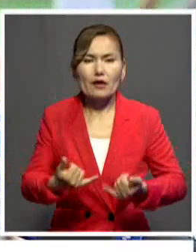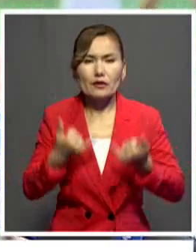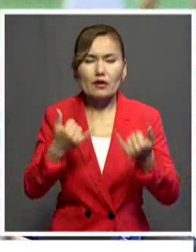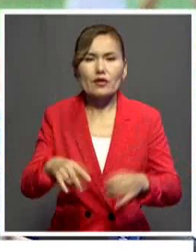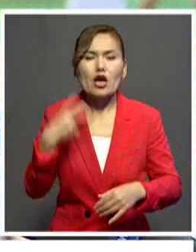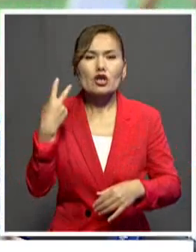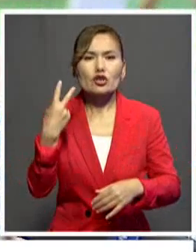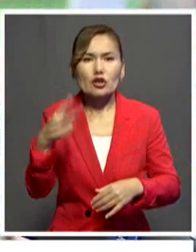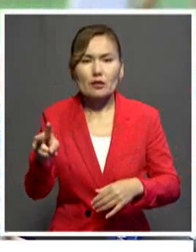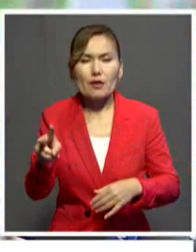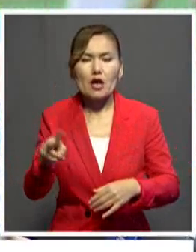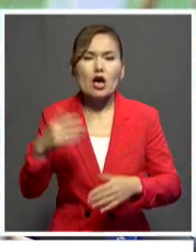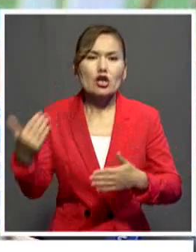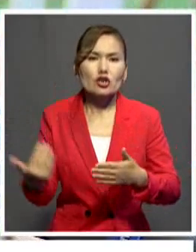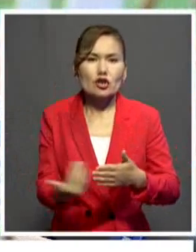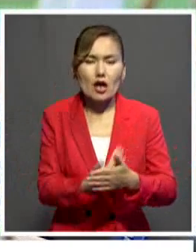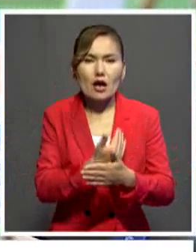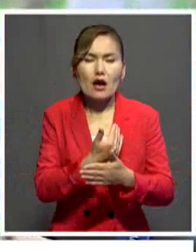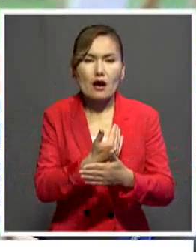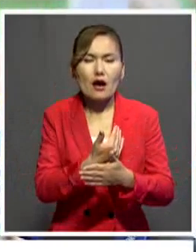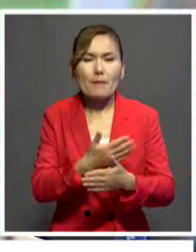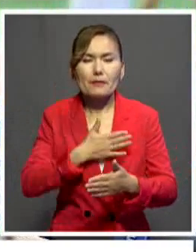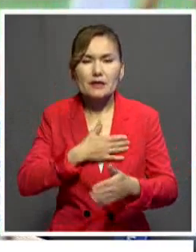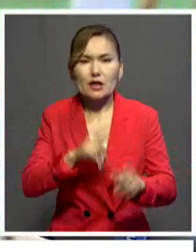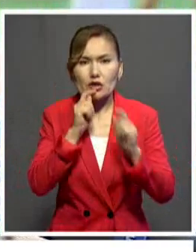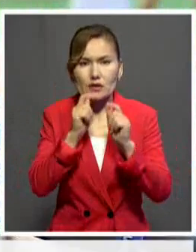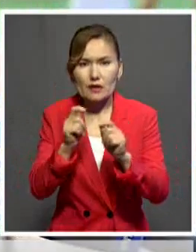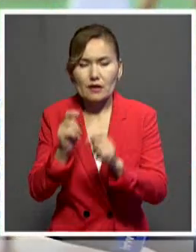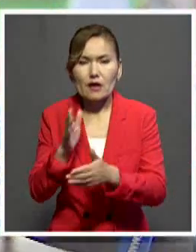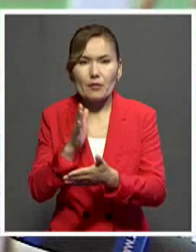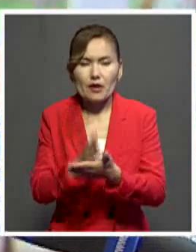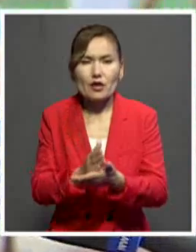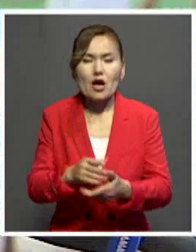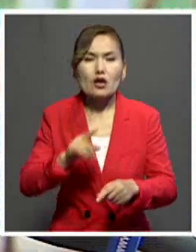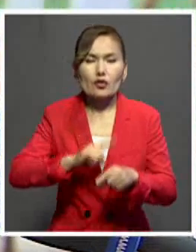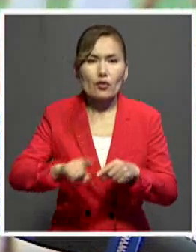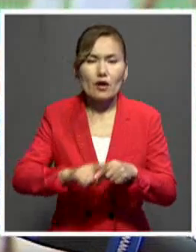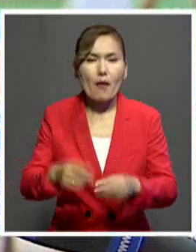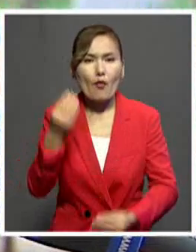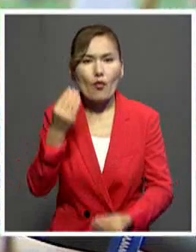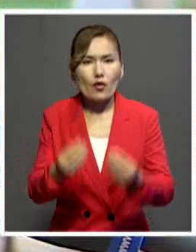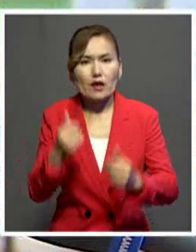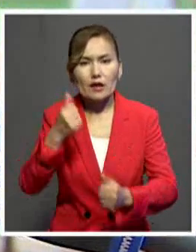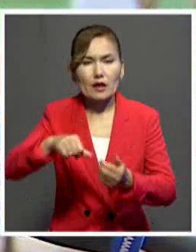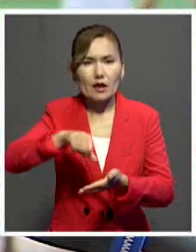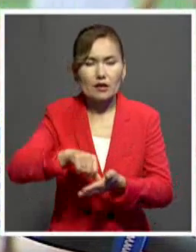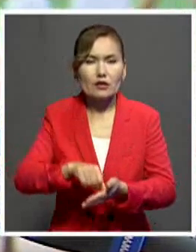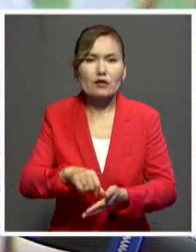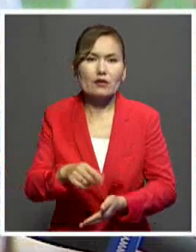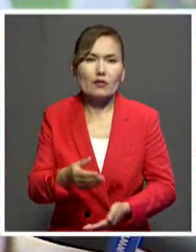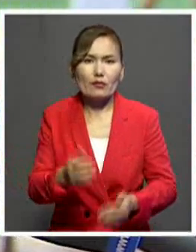20 жаңағы біздің сыйлығымыз бар. Лотерея билеті арқылы ойнатылады. Сондықтан біз көрермендерді күтеміз.